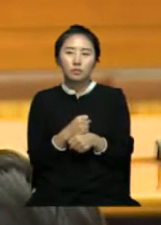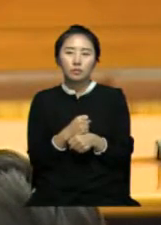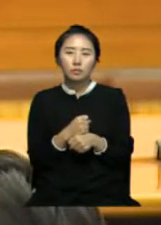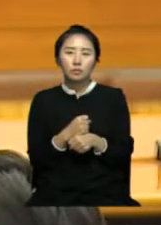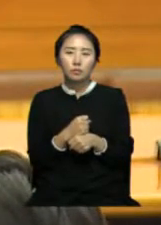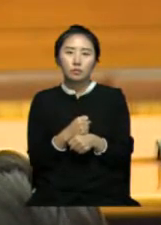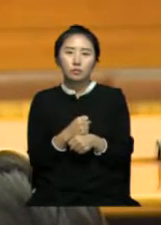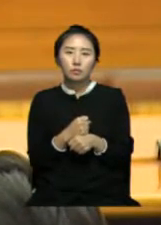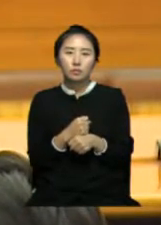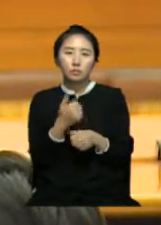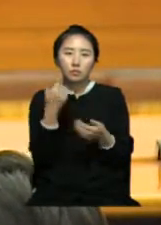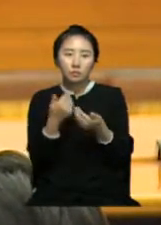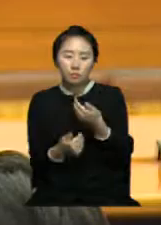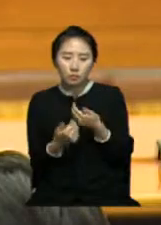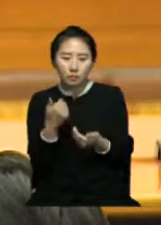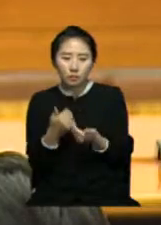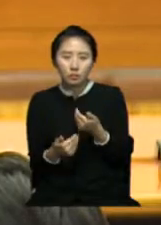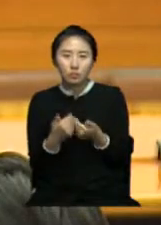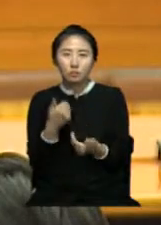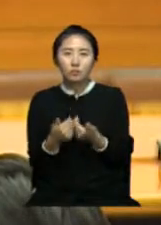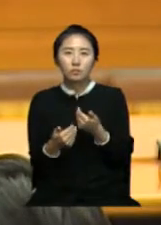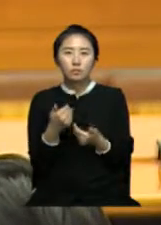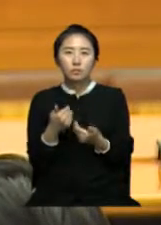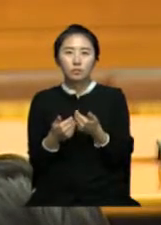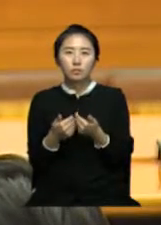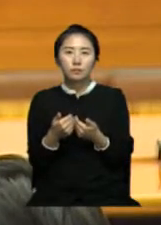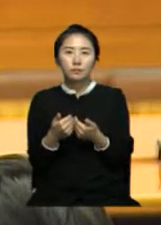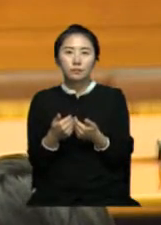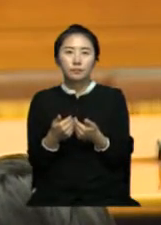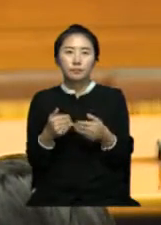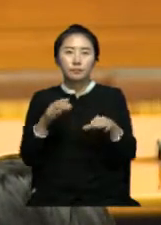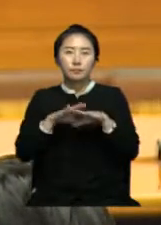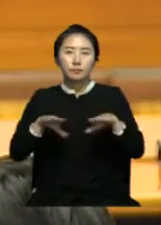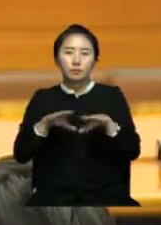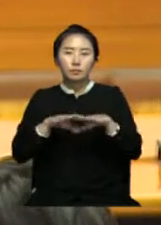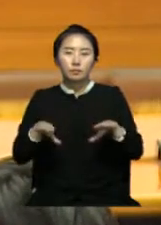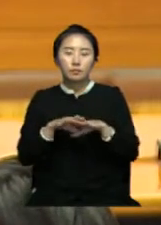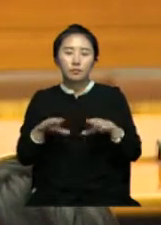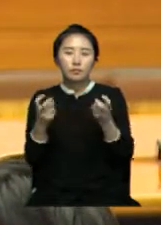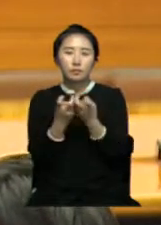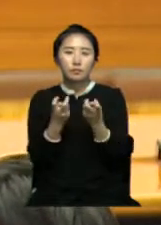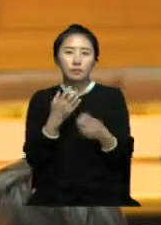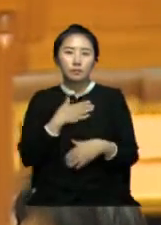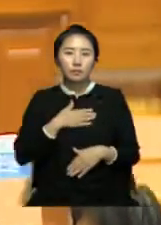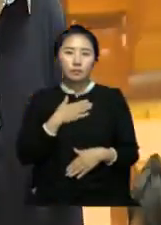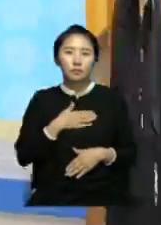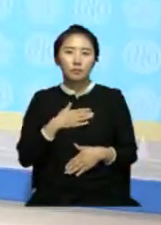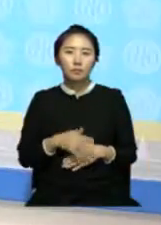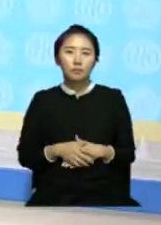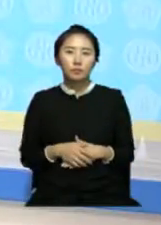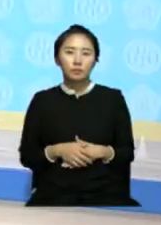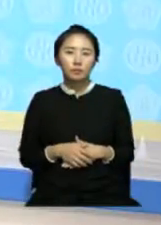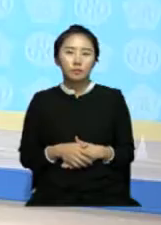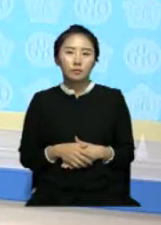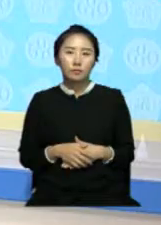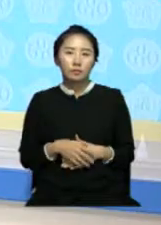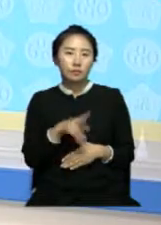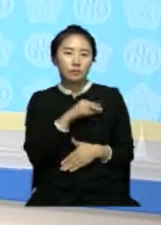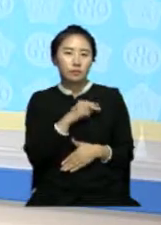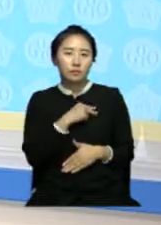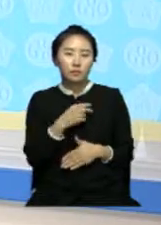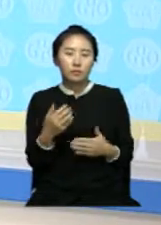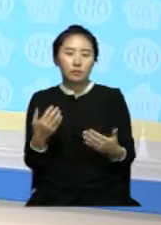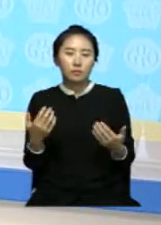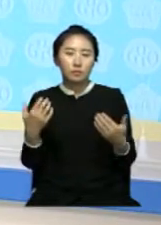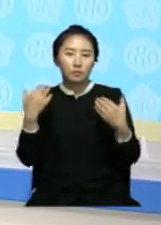대화해가면서 막 갈등이라든지 그런 거를 이렇게 해결해 나간다는 걸 알았습니다. 의의 역할, 지름을